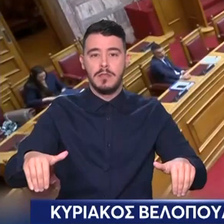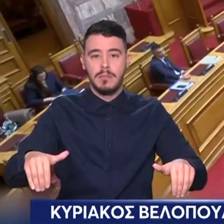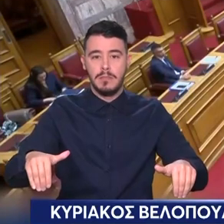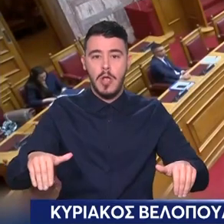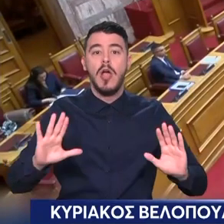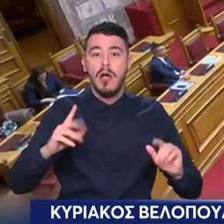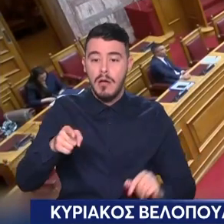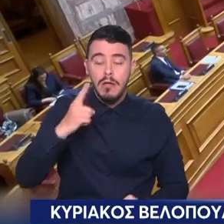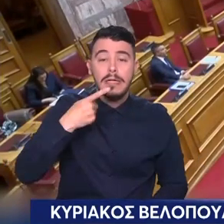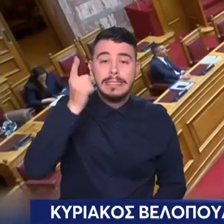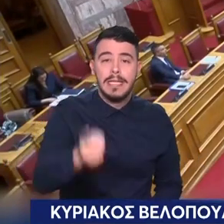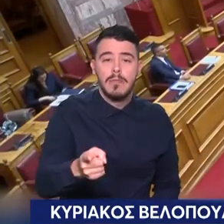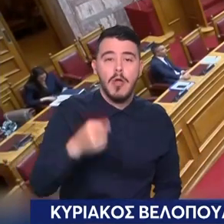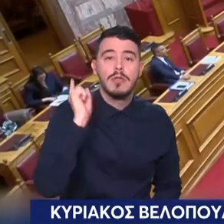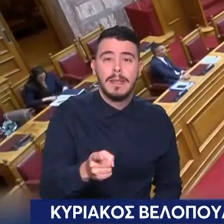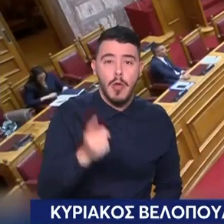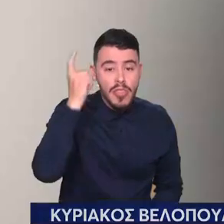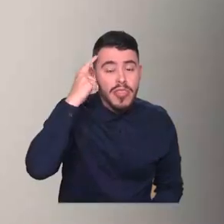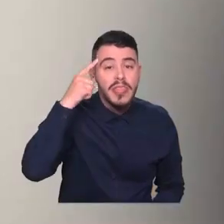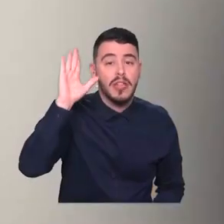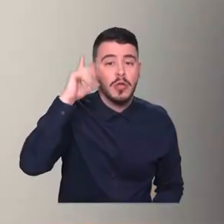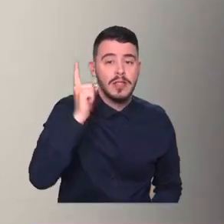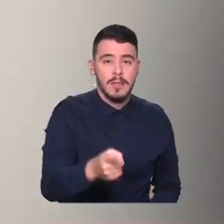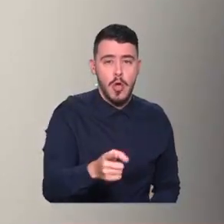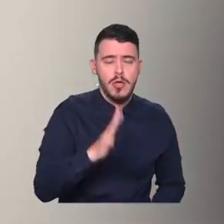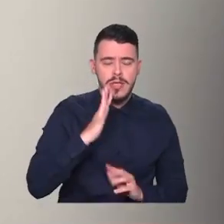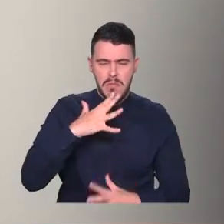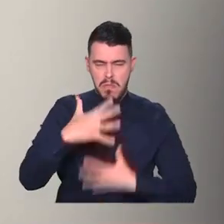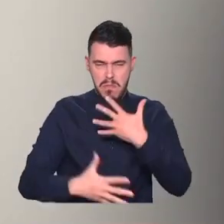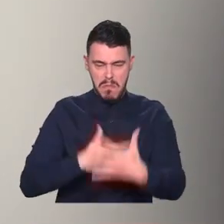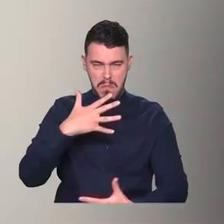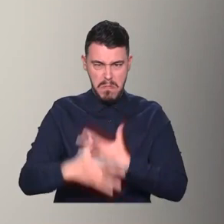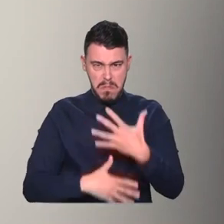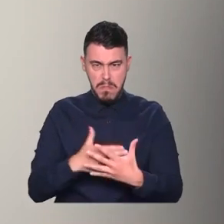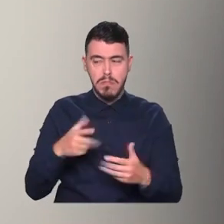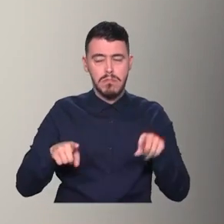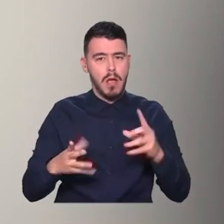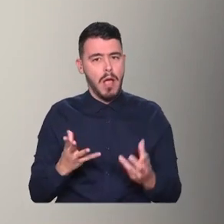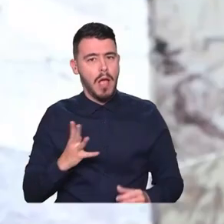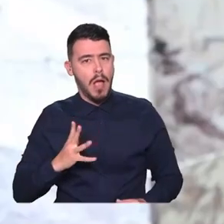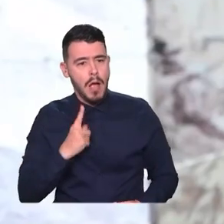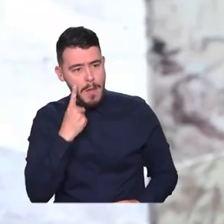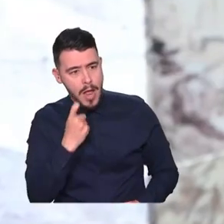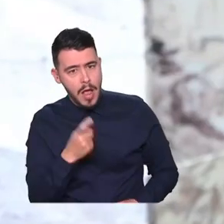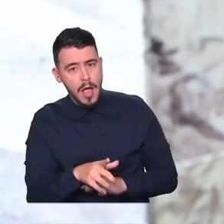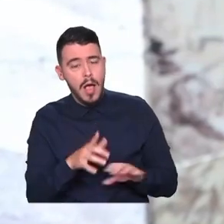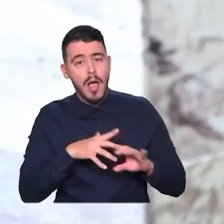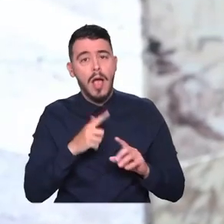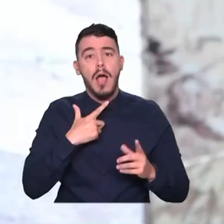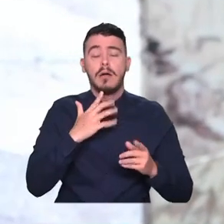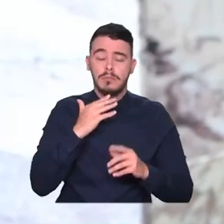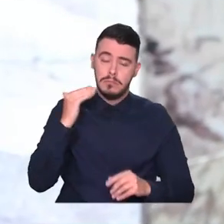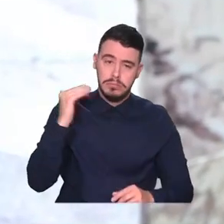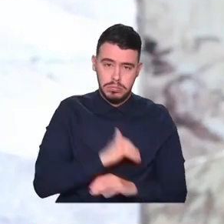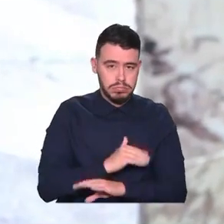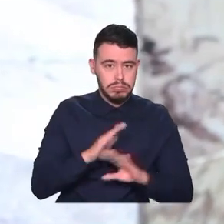και τιμωρήστε εσείς. Αυτό δεν το καταλάβατε. Η αναστάτωση συνεχίζεται με τους αυτόπτες μάρτυρες του επεισοδίου να ενημερώνουν για τα όσα έγιναν